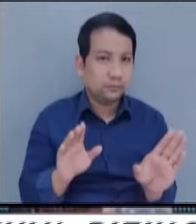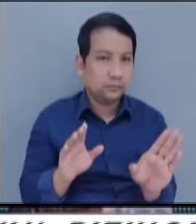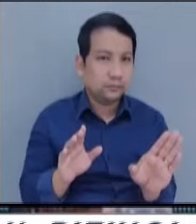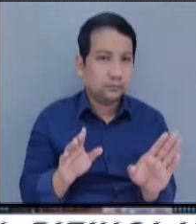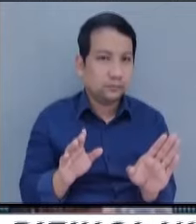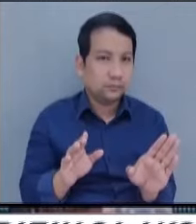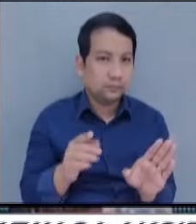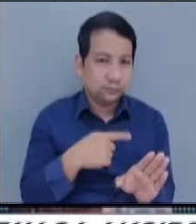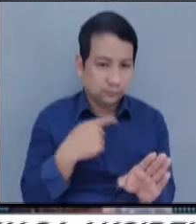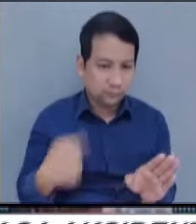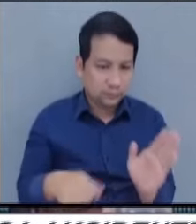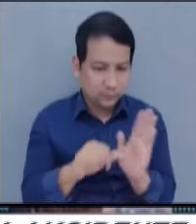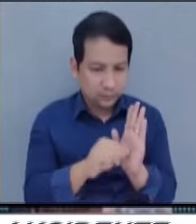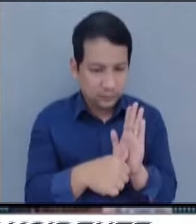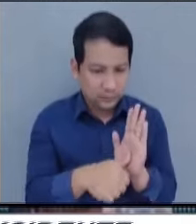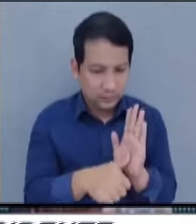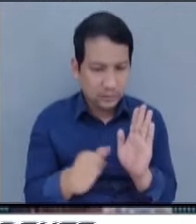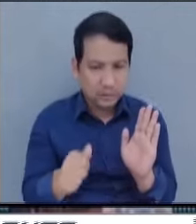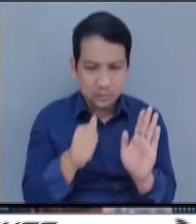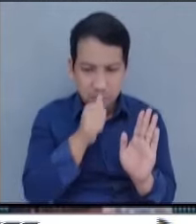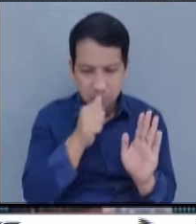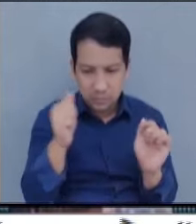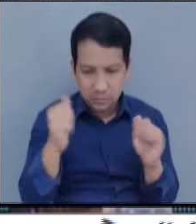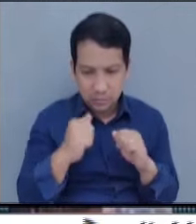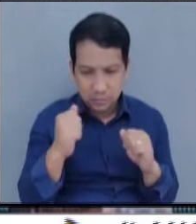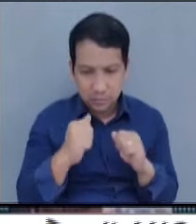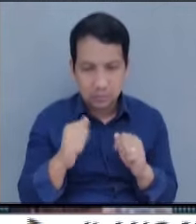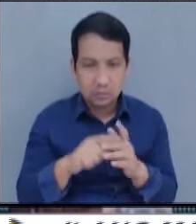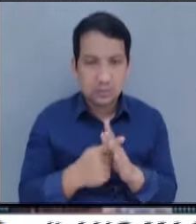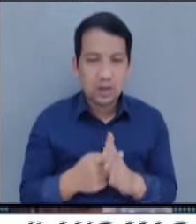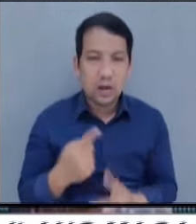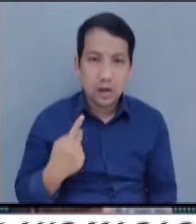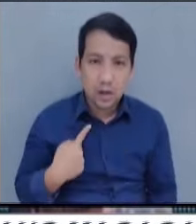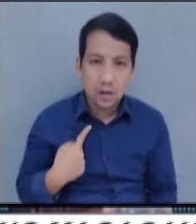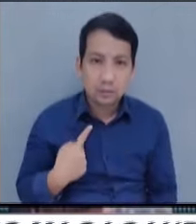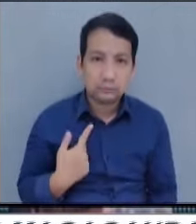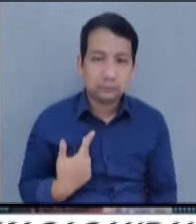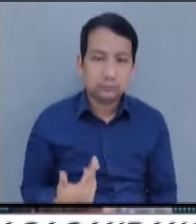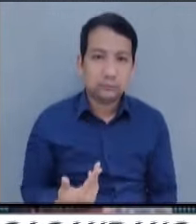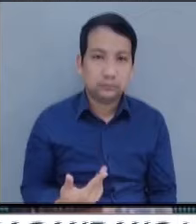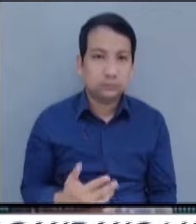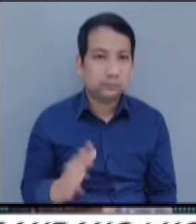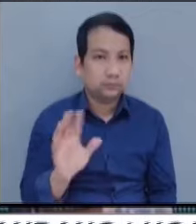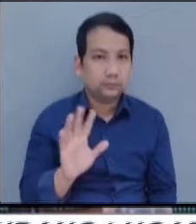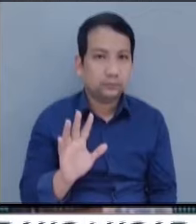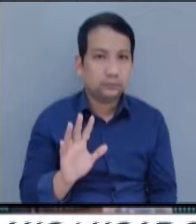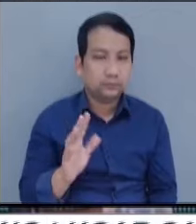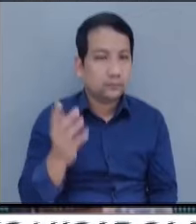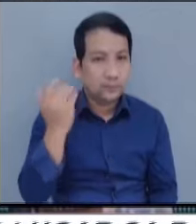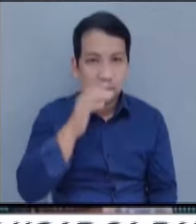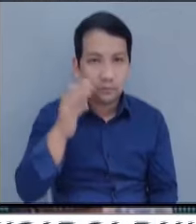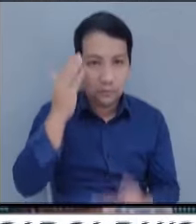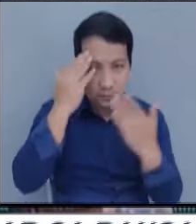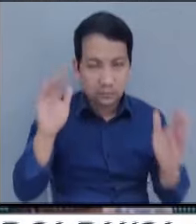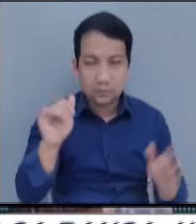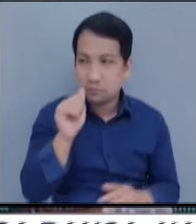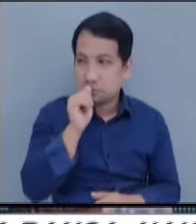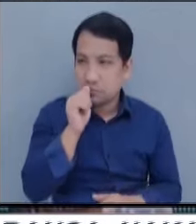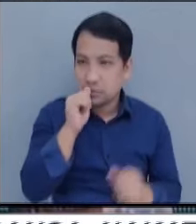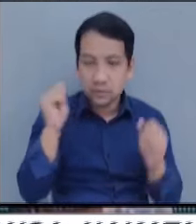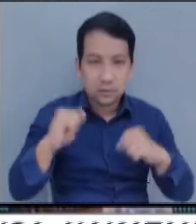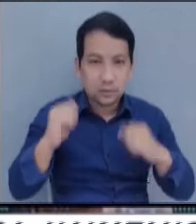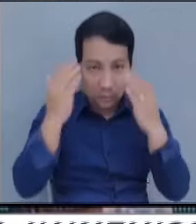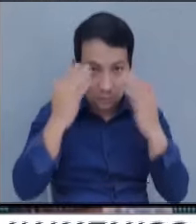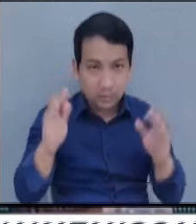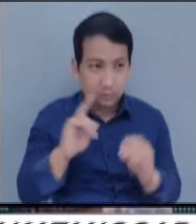are insisting that there's a secret agreement and perhaps there is and I said I didn't I don't know anything about the secret agreement should there be such a